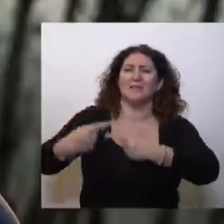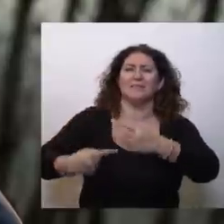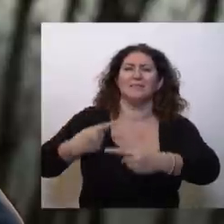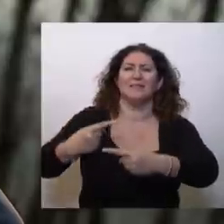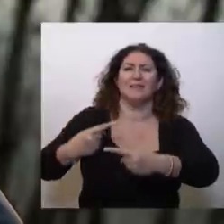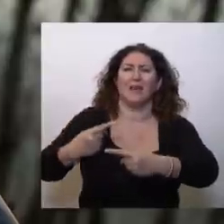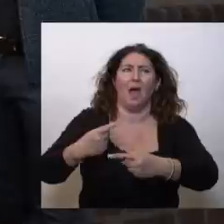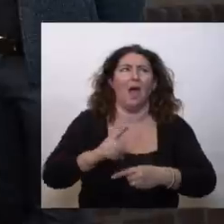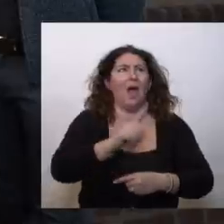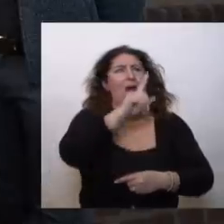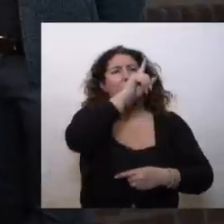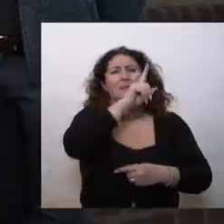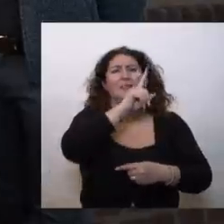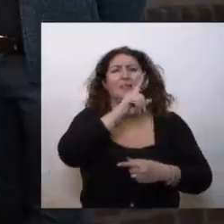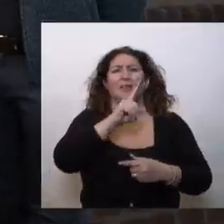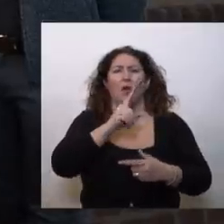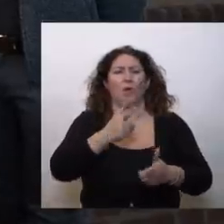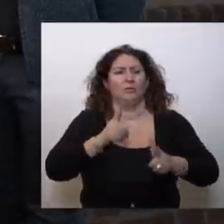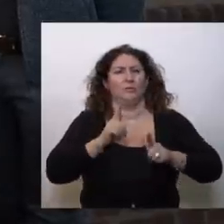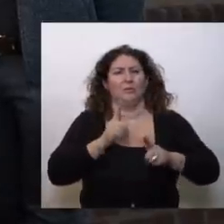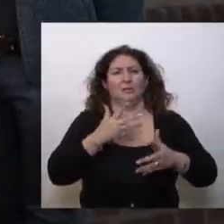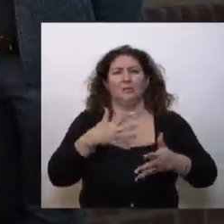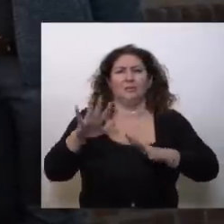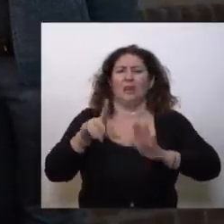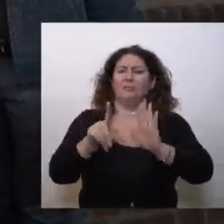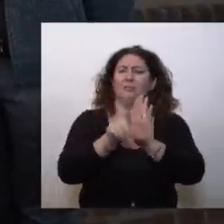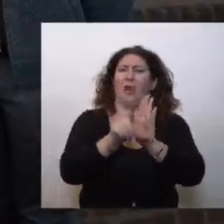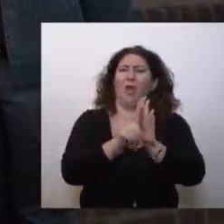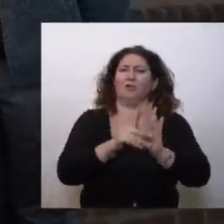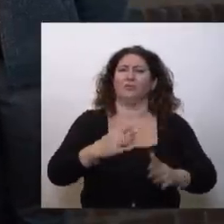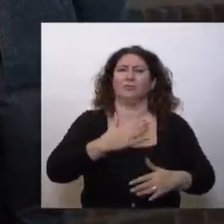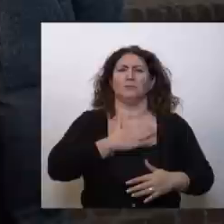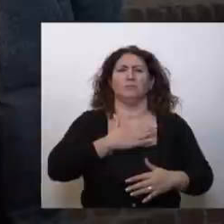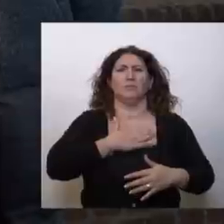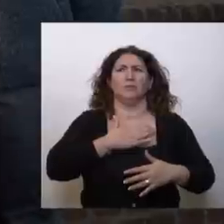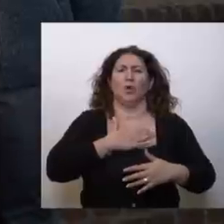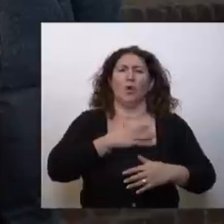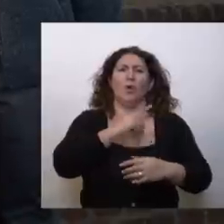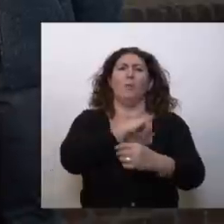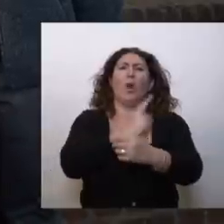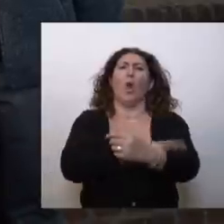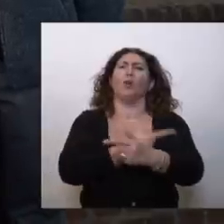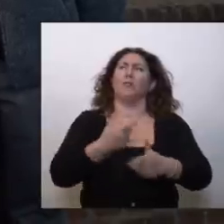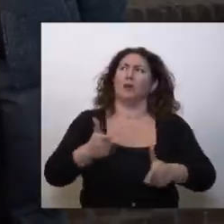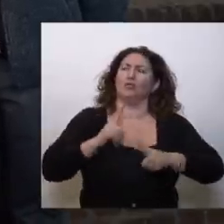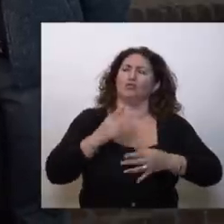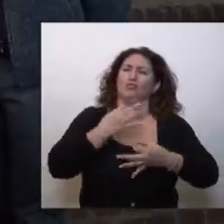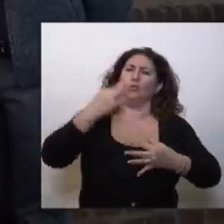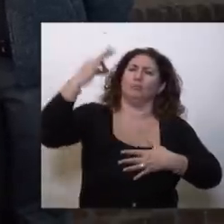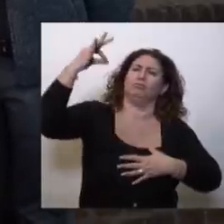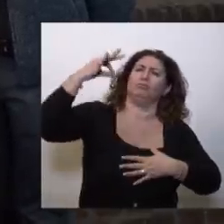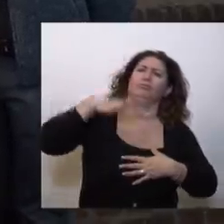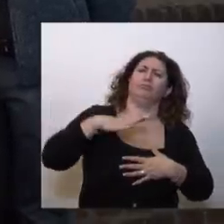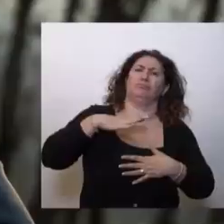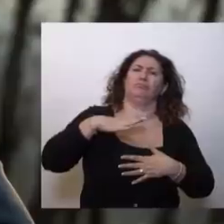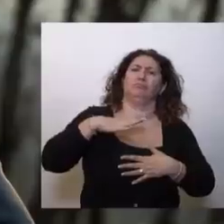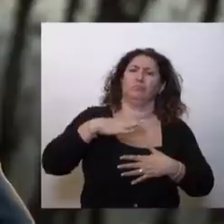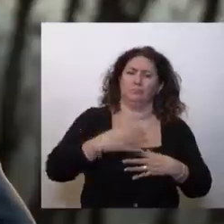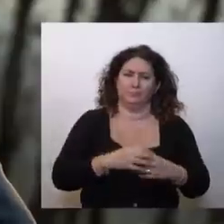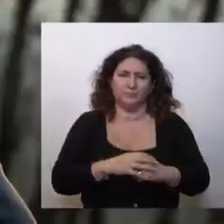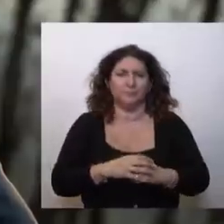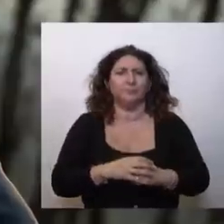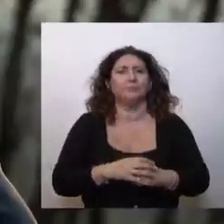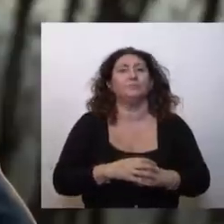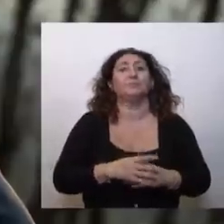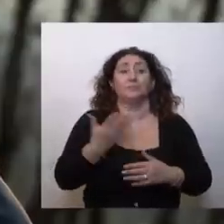altre dinastie. È una legittimazione dall'alto del potere del principe che viene da Dio, e